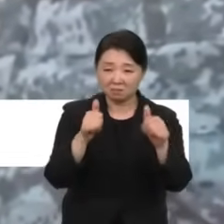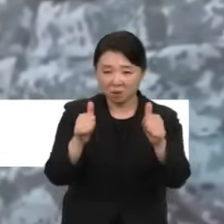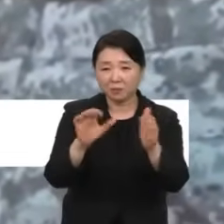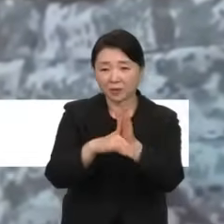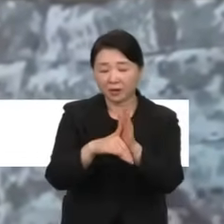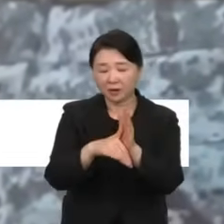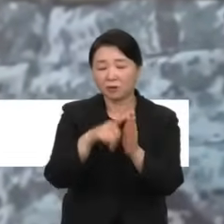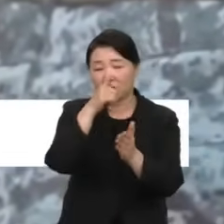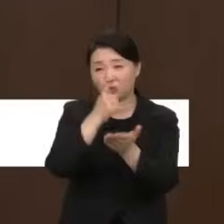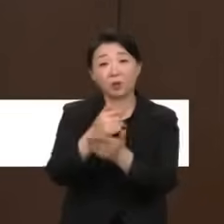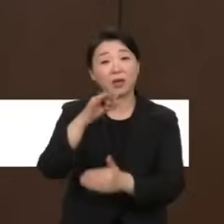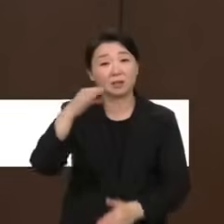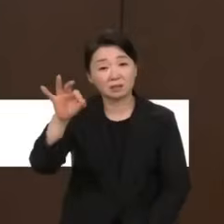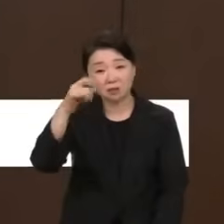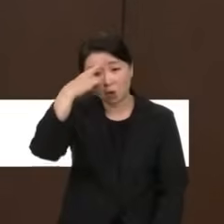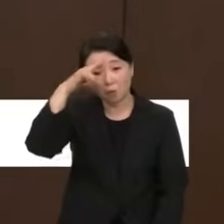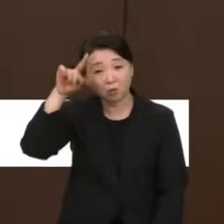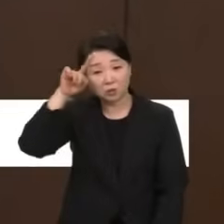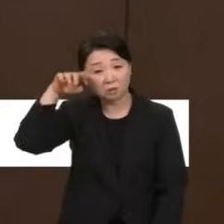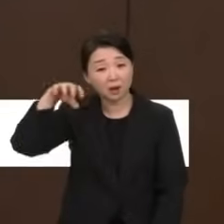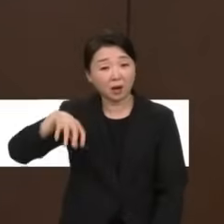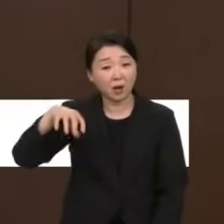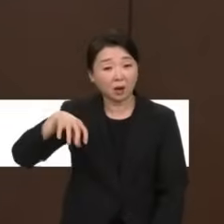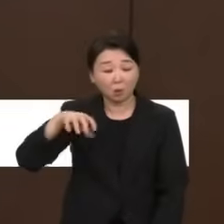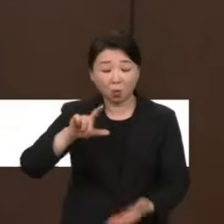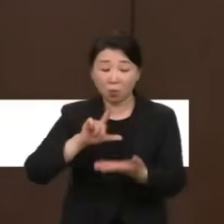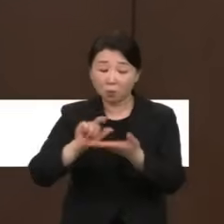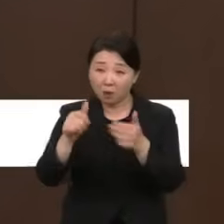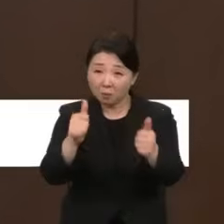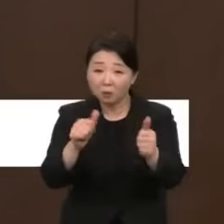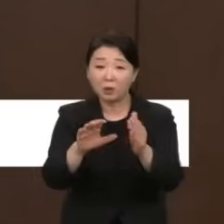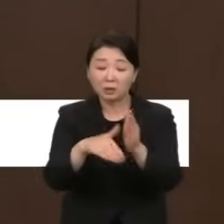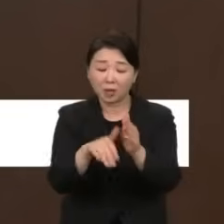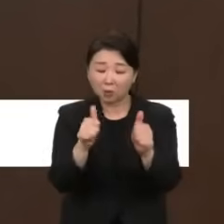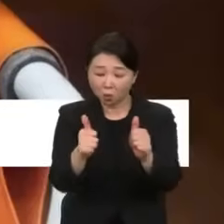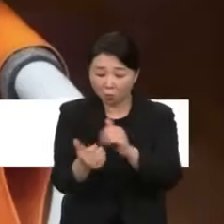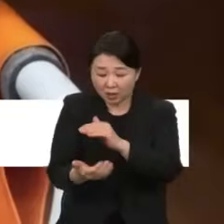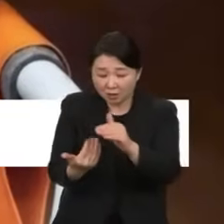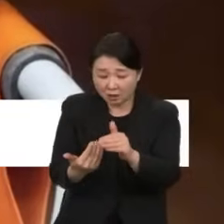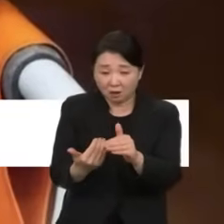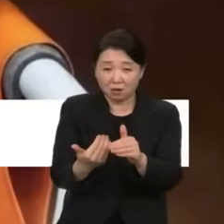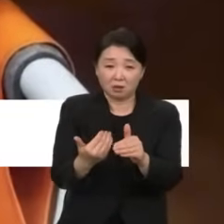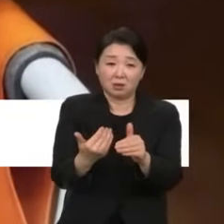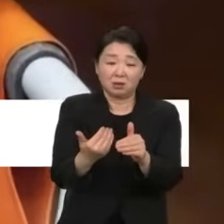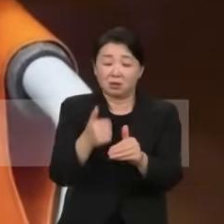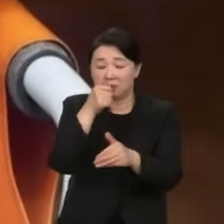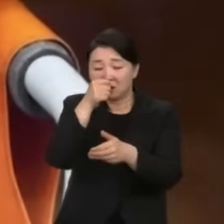인정했습니다 모스크바 지방법원은 5월 22일 공판이 기지 들